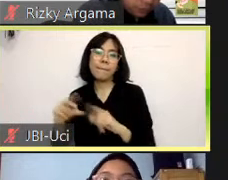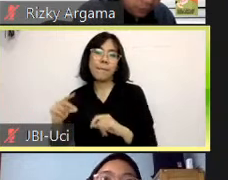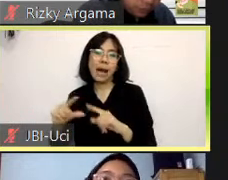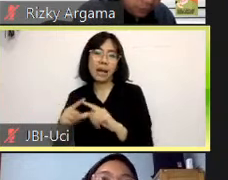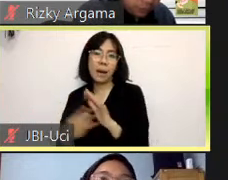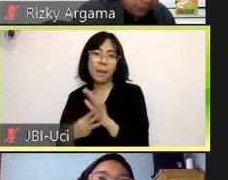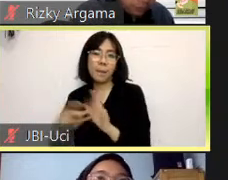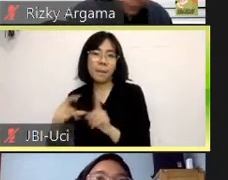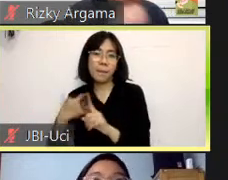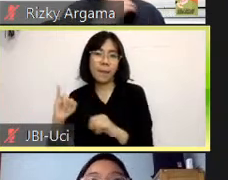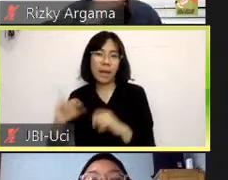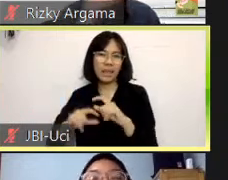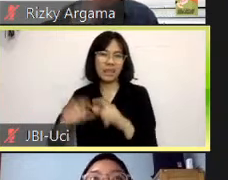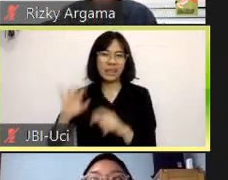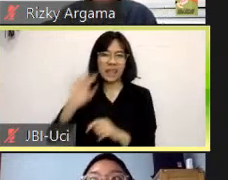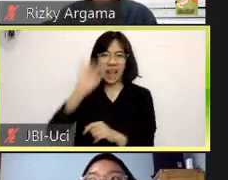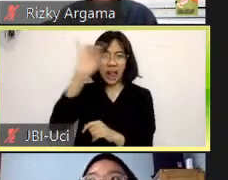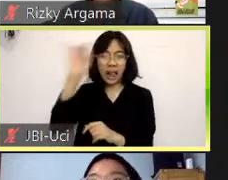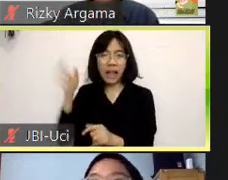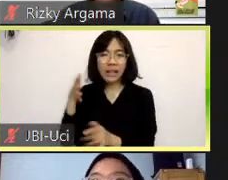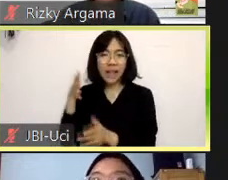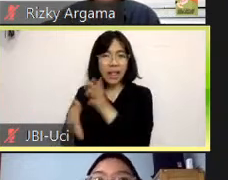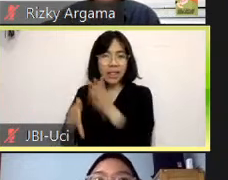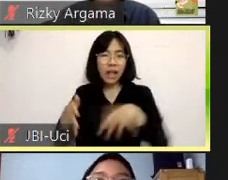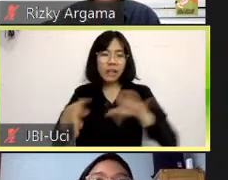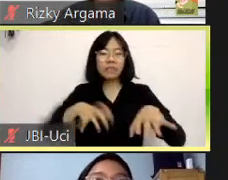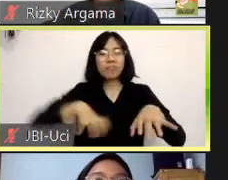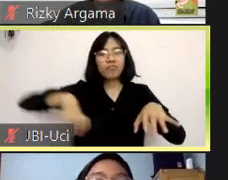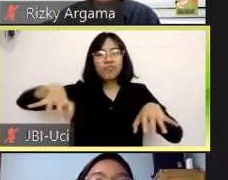jalan, seperti paramedis jalanan Surabaya,